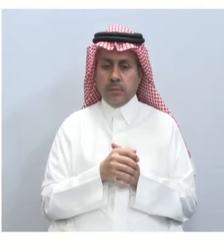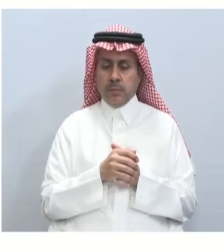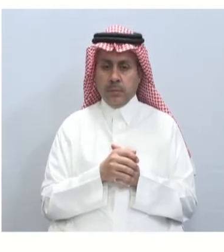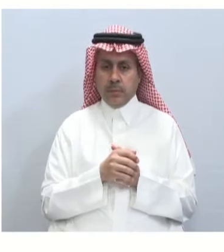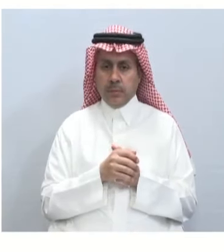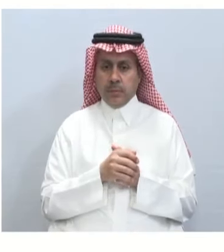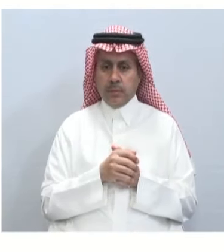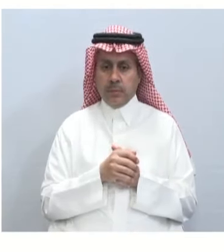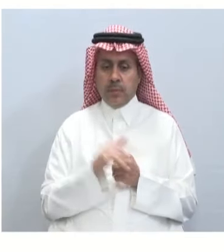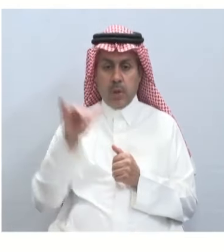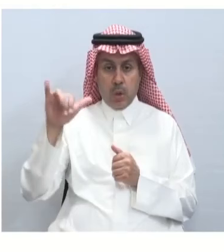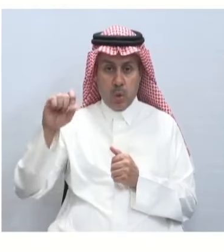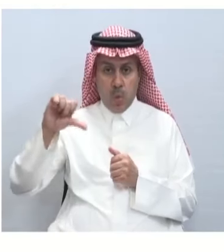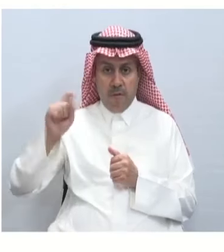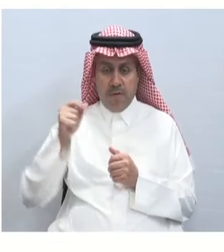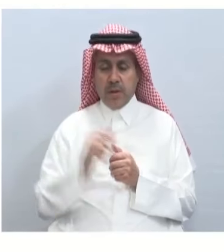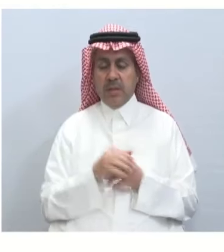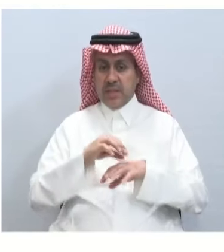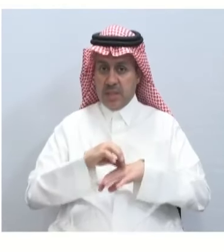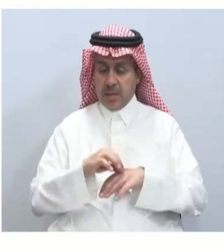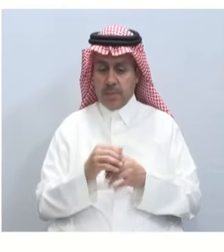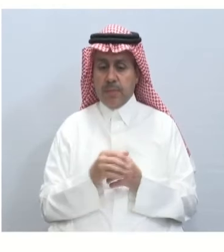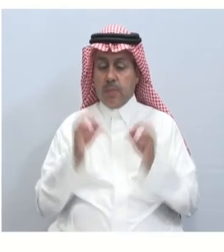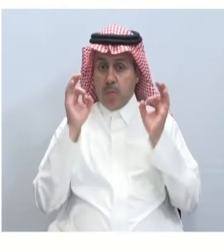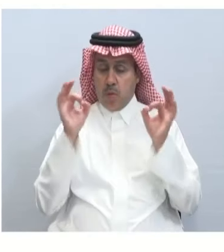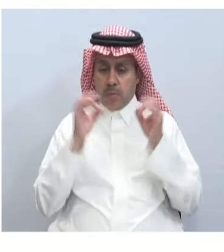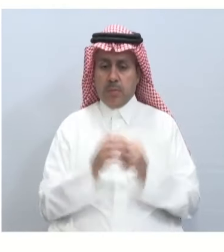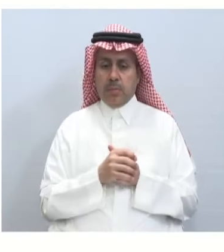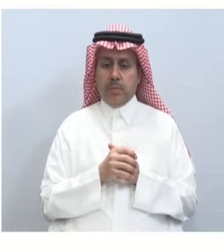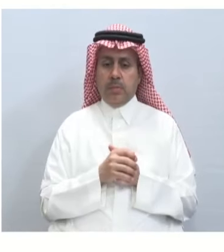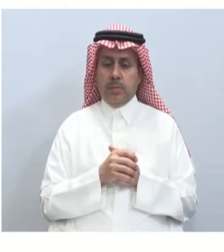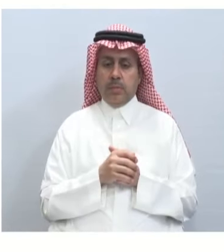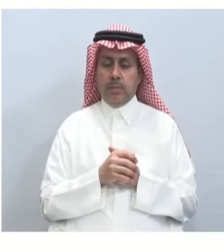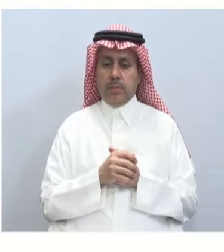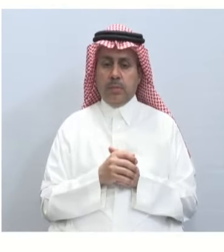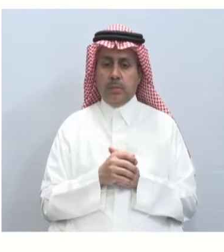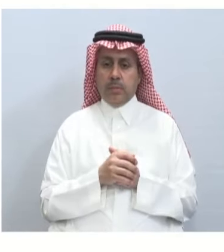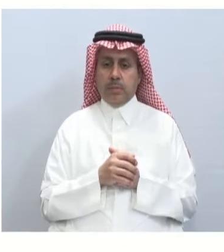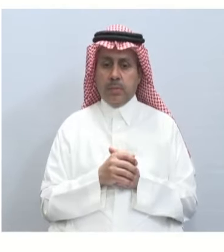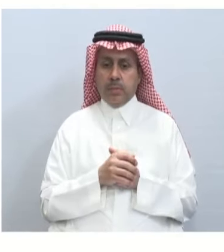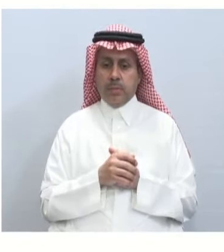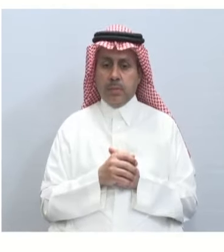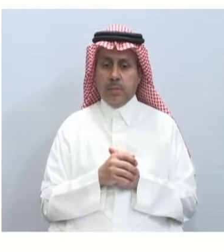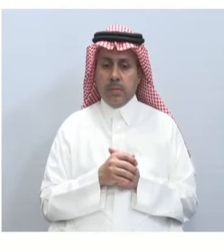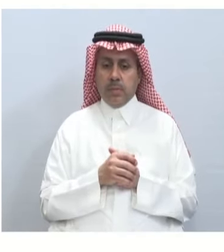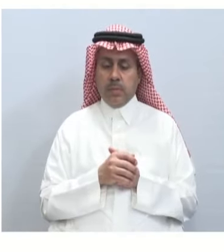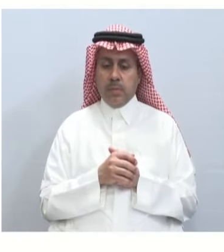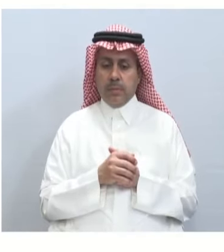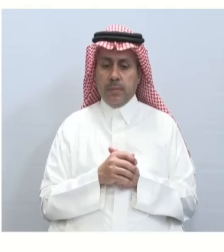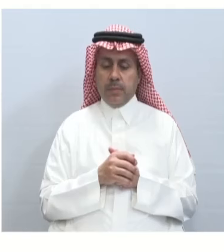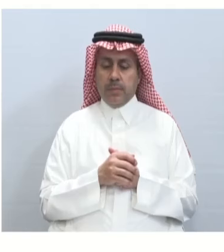يوفر بها الانسان ما يحتاجه او ما يحتاجه من غذاء طيب